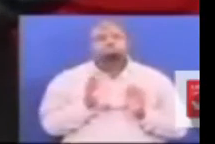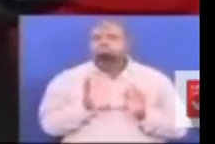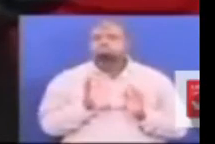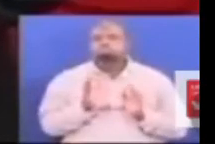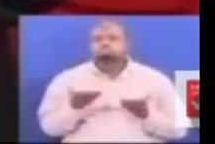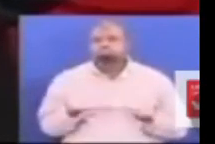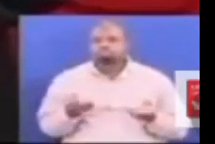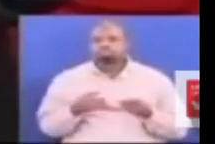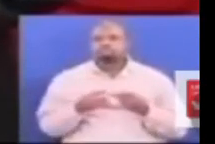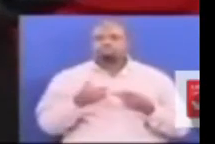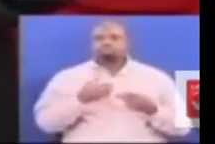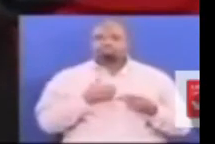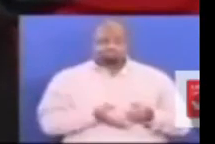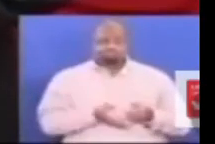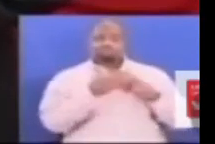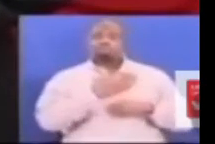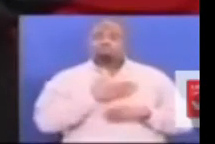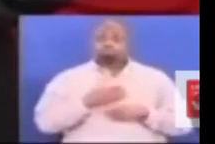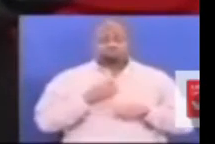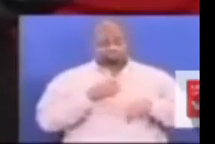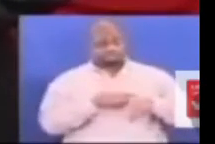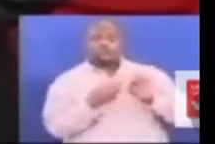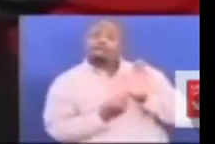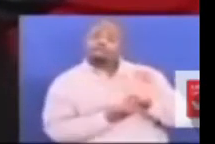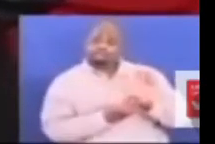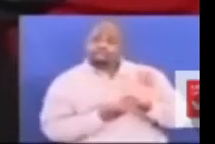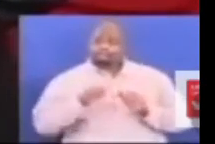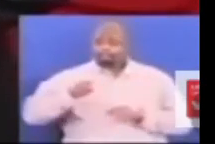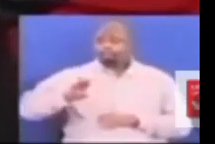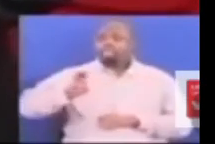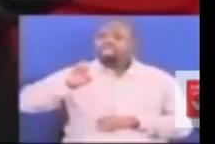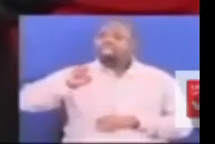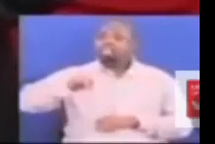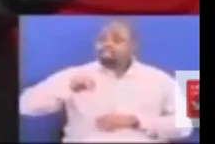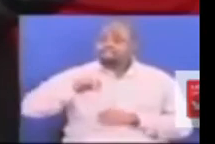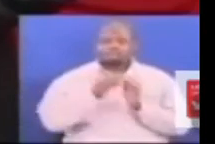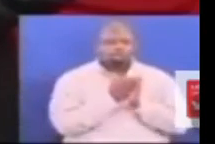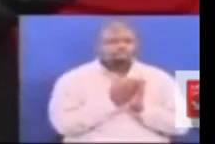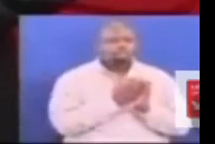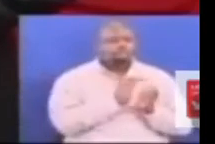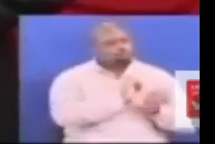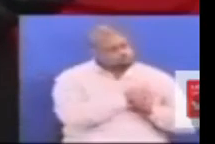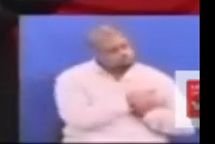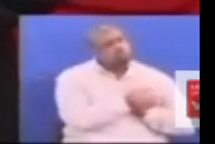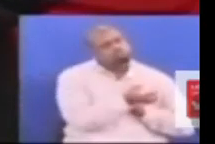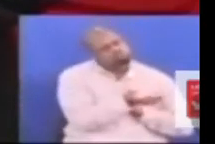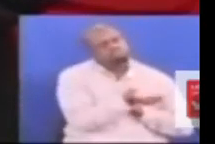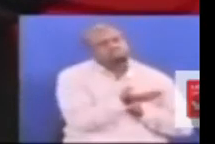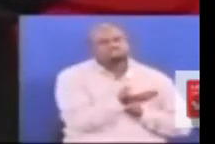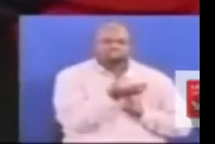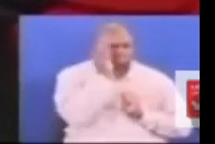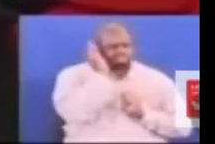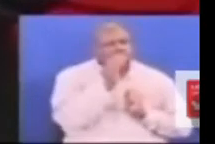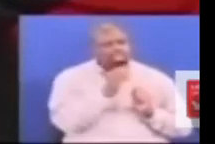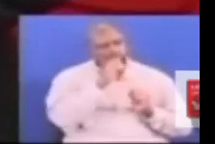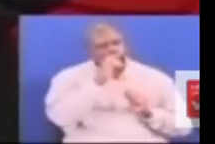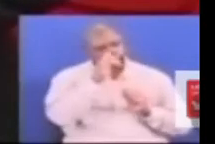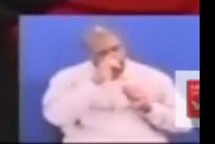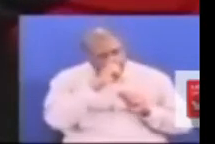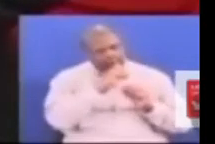Akapotea msaidizi wangu Ben saa nane. Nikakuomba Waziri Mkuu uruhusu, serikali yako iruhusu uchunguzi wa